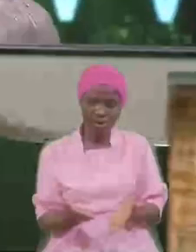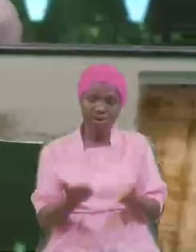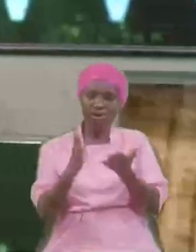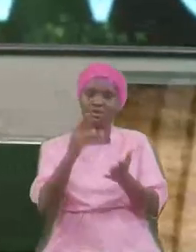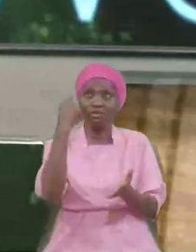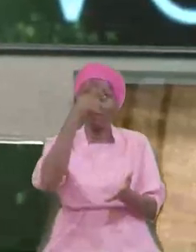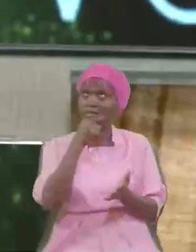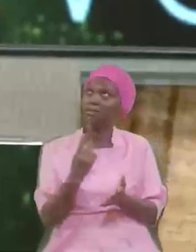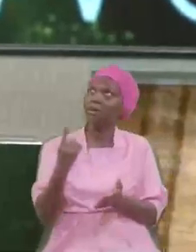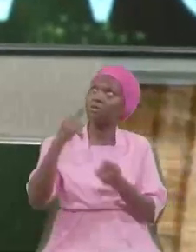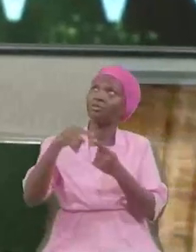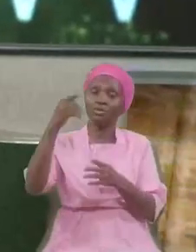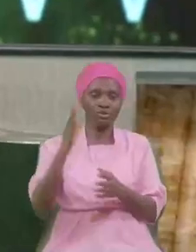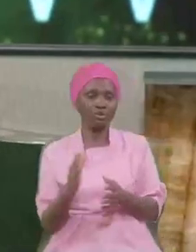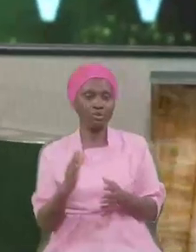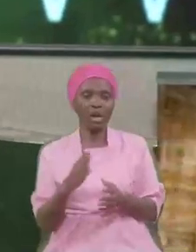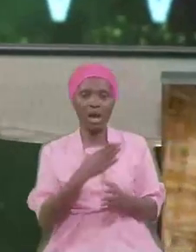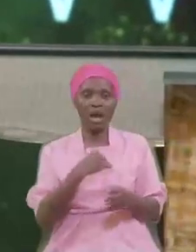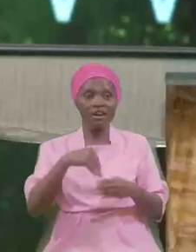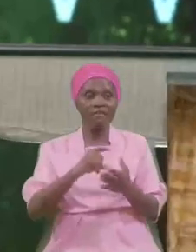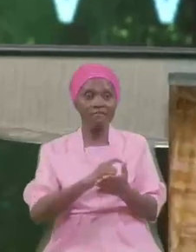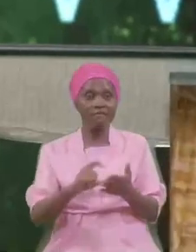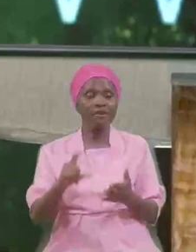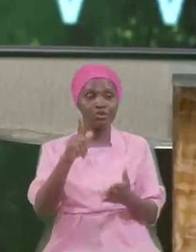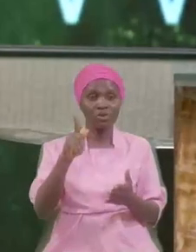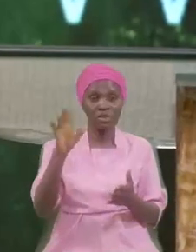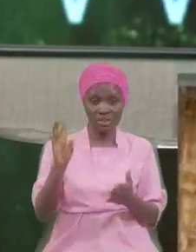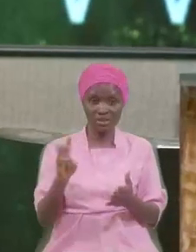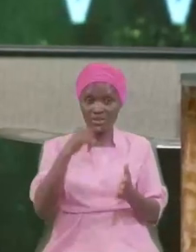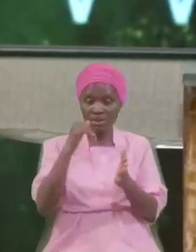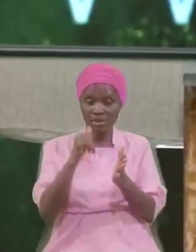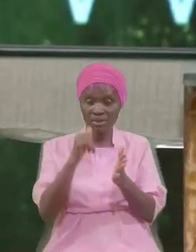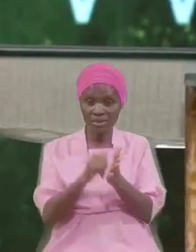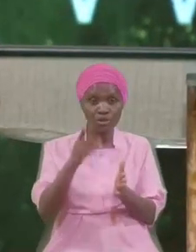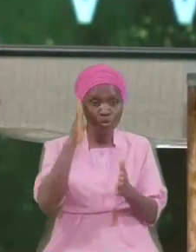face. 27. Tu le prieras.